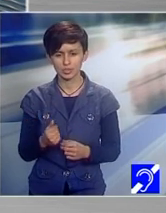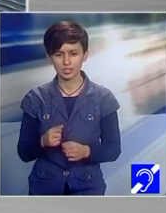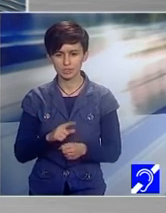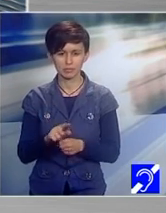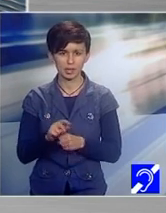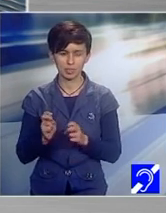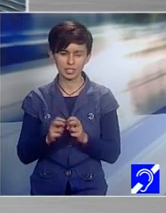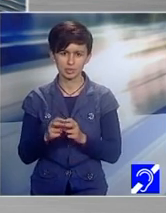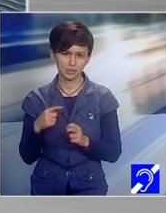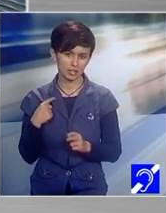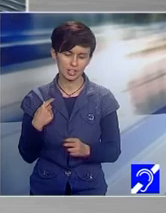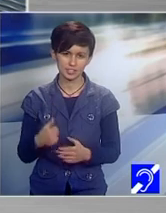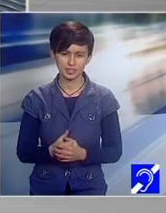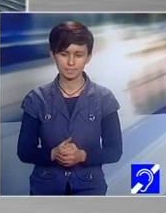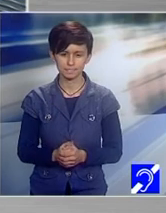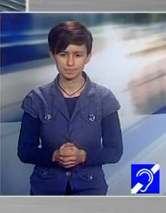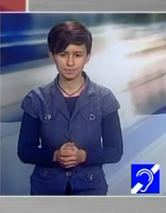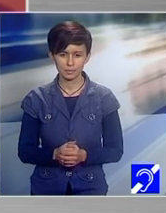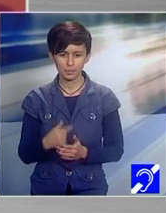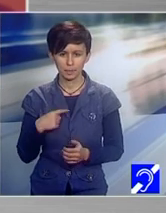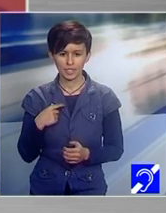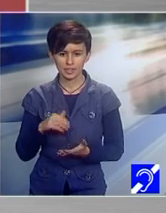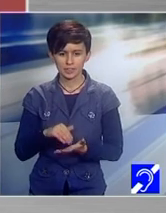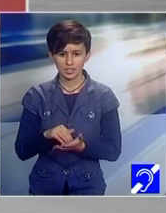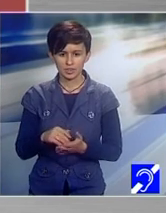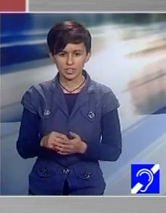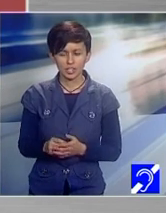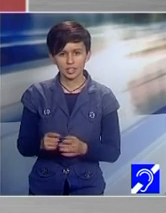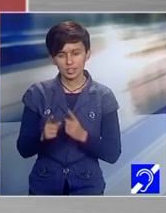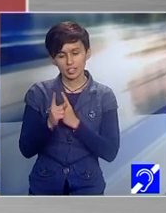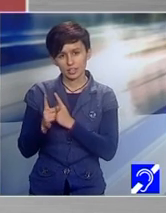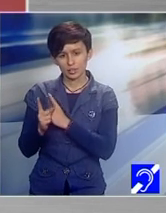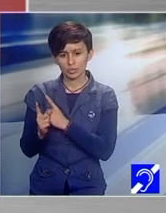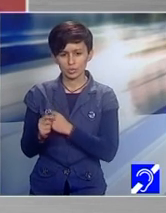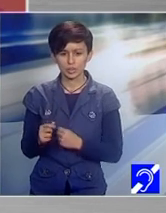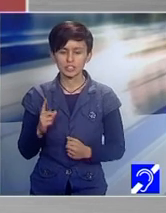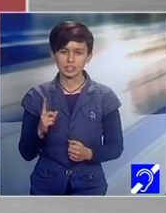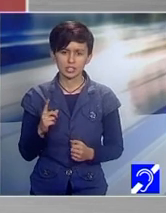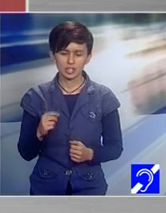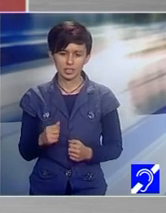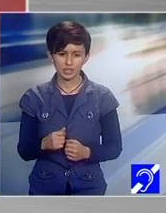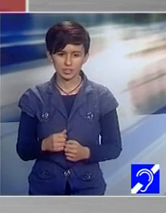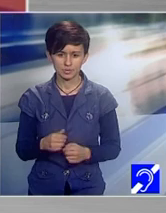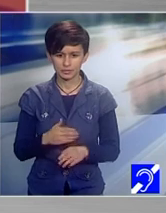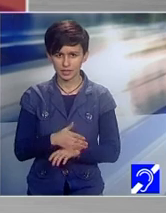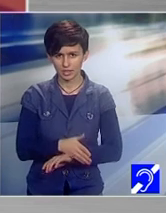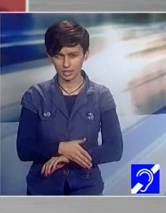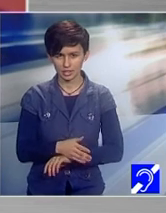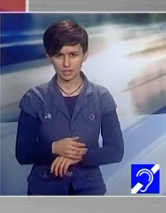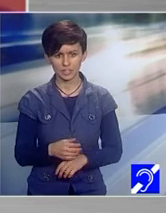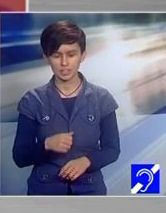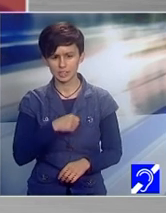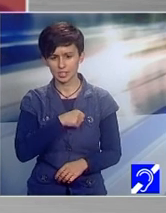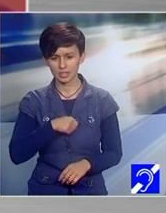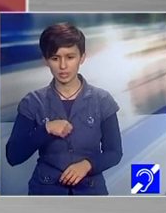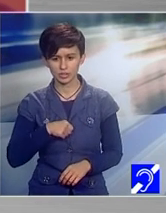special. Nu este de asta. Sigur că este nevoie de un training, dar, deci cum le spuneam și la mai mulți, intervenția de